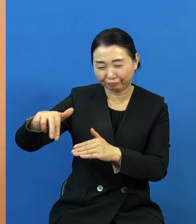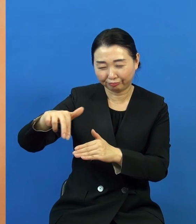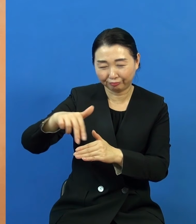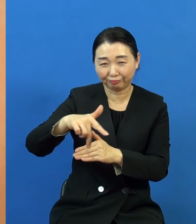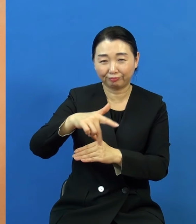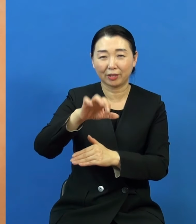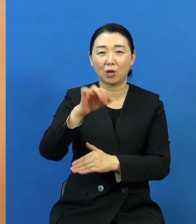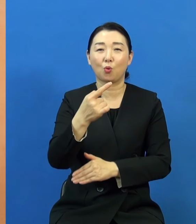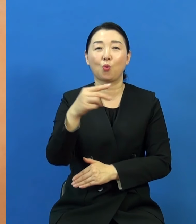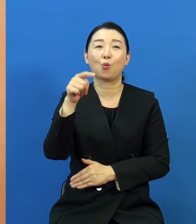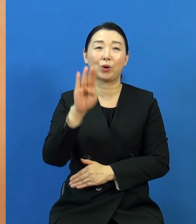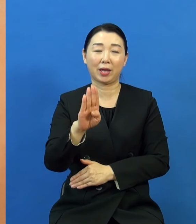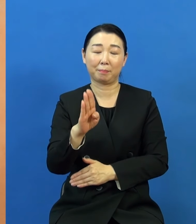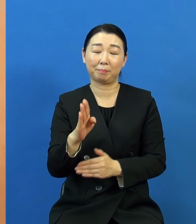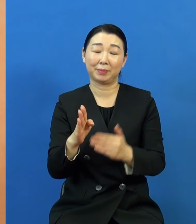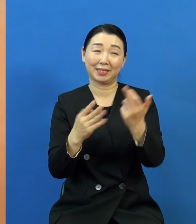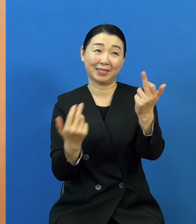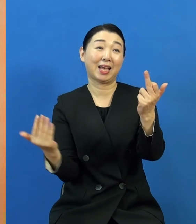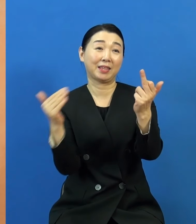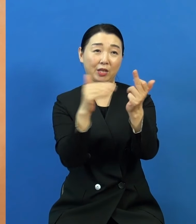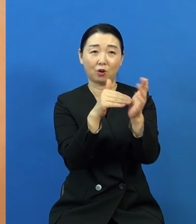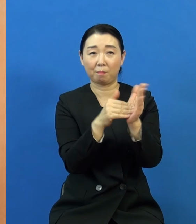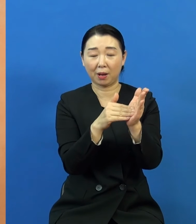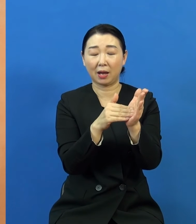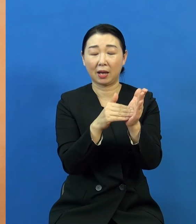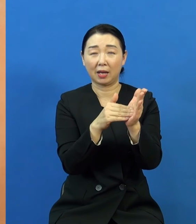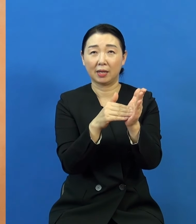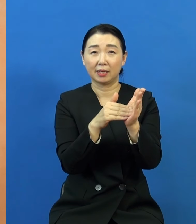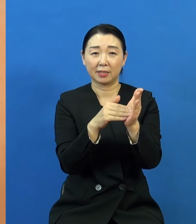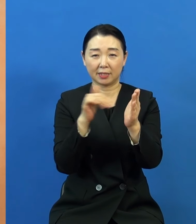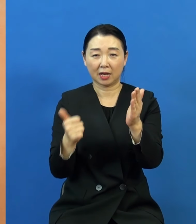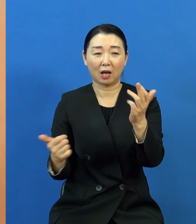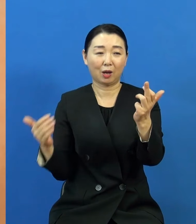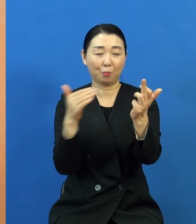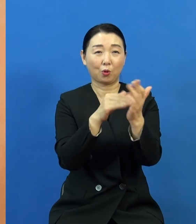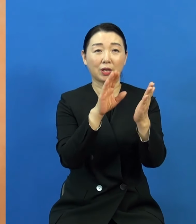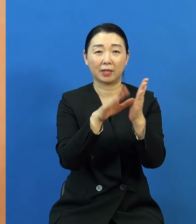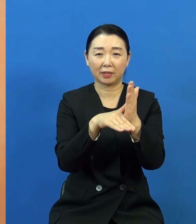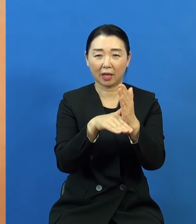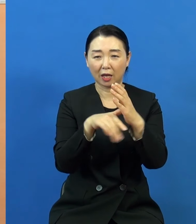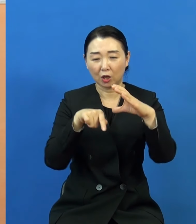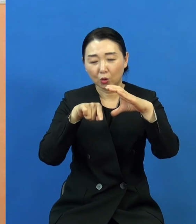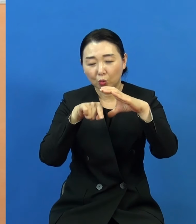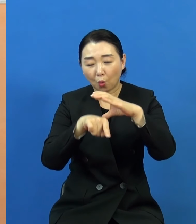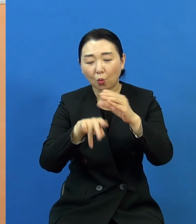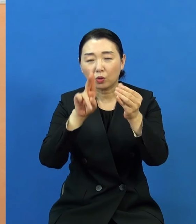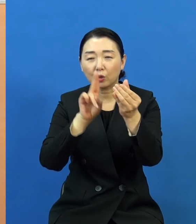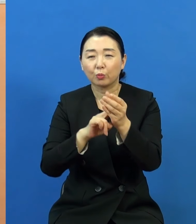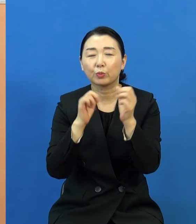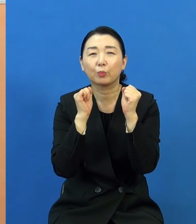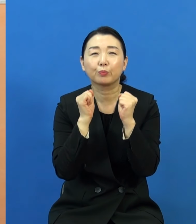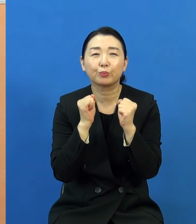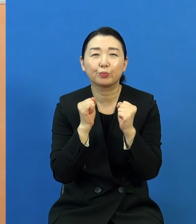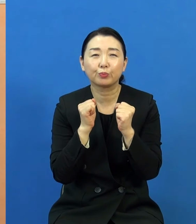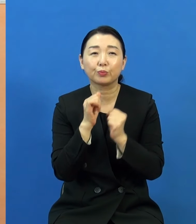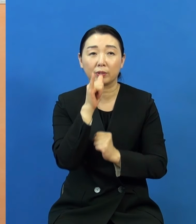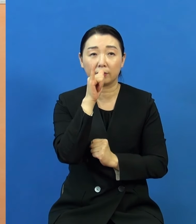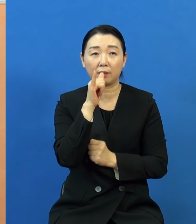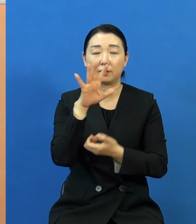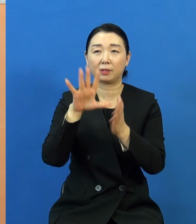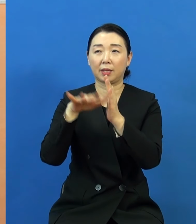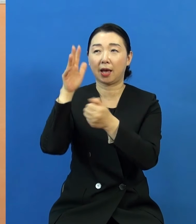호렙에 그가 이르렀을 때 그는 동굴 속에 숨어서 꼼짝하지 않고 있습니다. 그때 하나님은